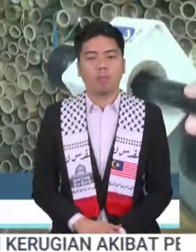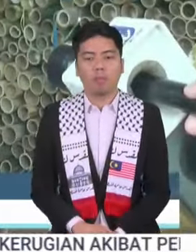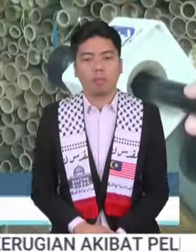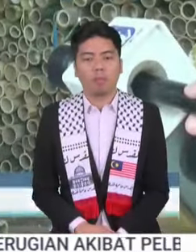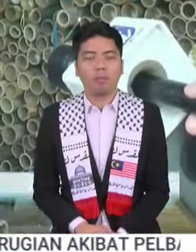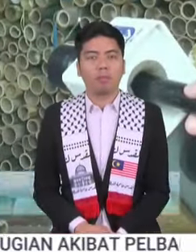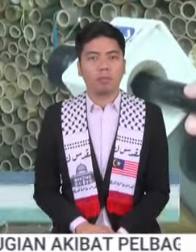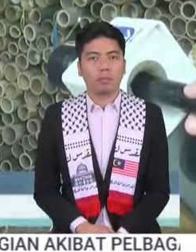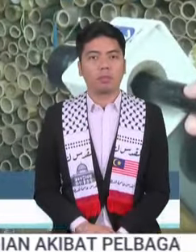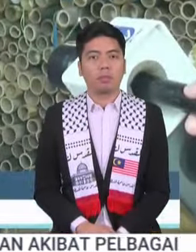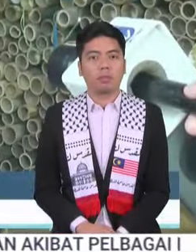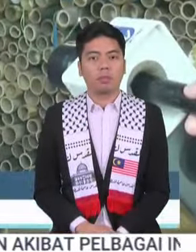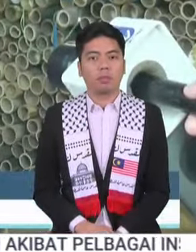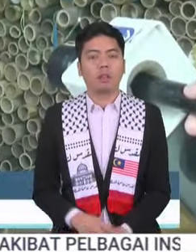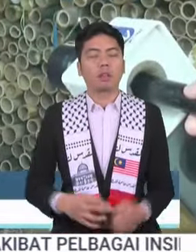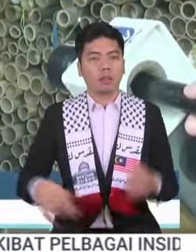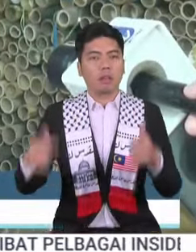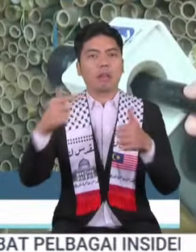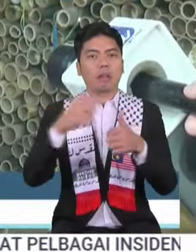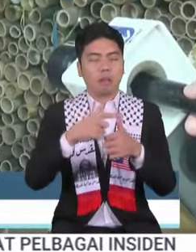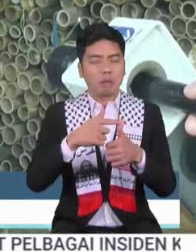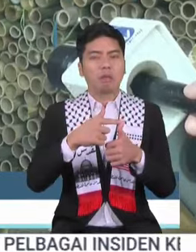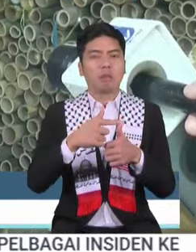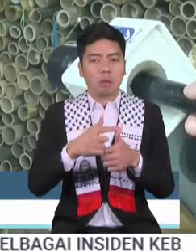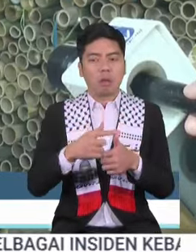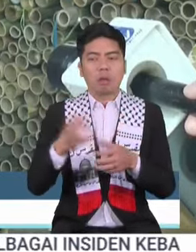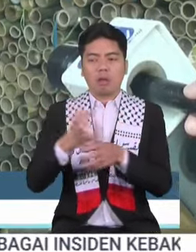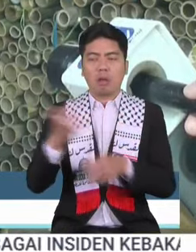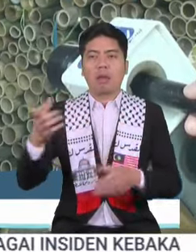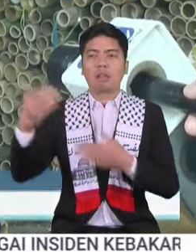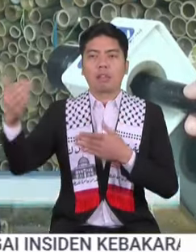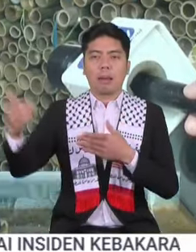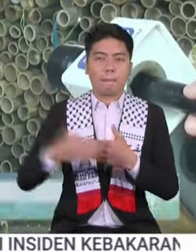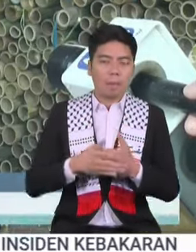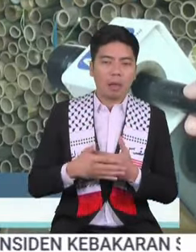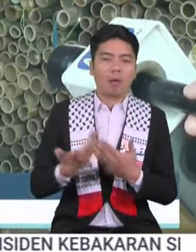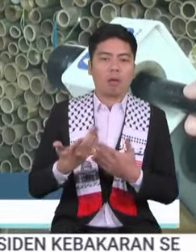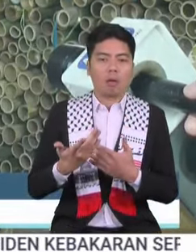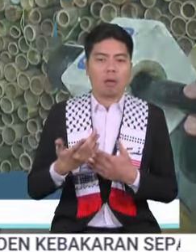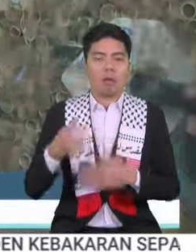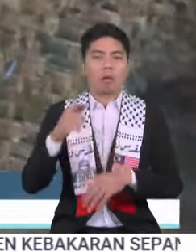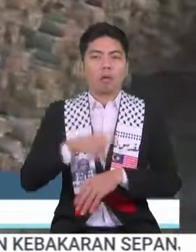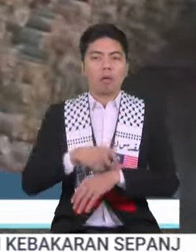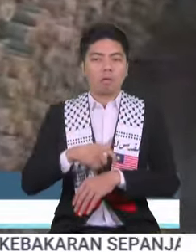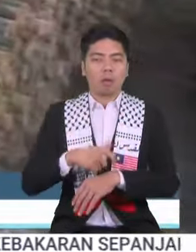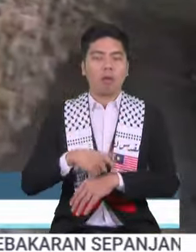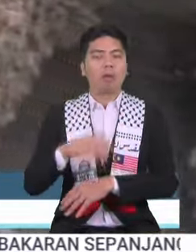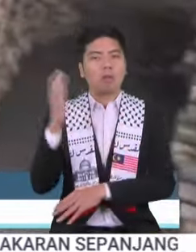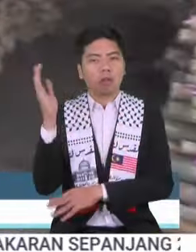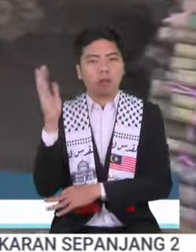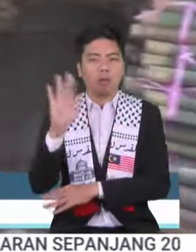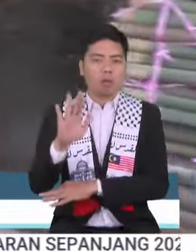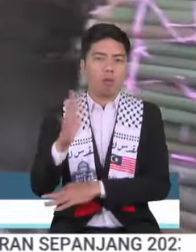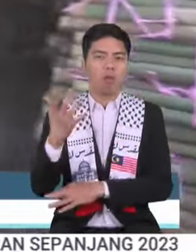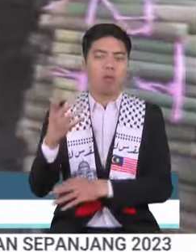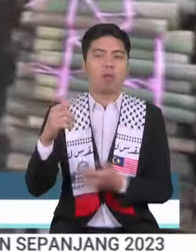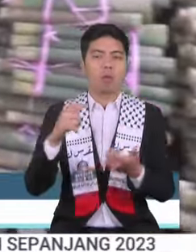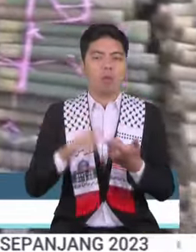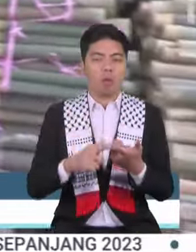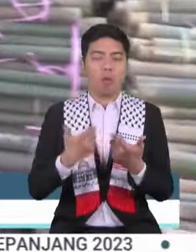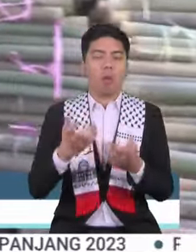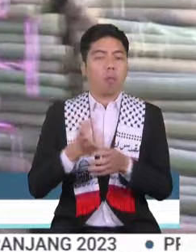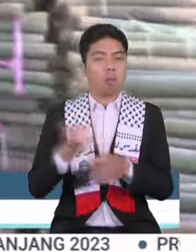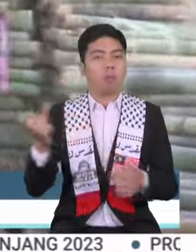Yang pertama, buluh sampai dalam keadaan yang kualiti yang macam bukan macam kita nak. Itu yang kedua, buluh